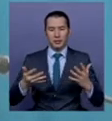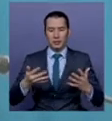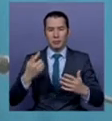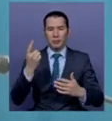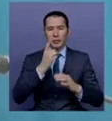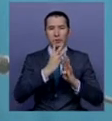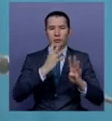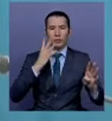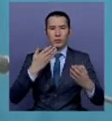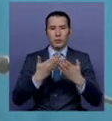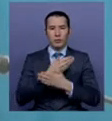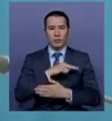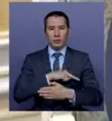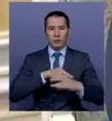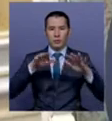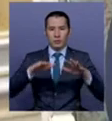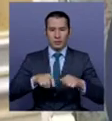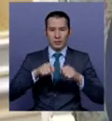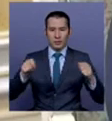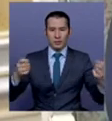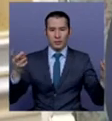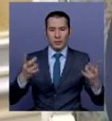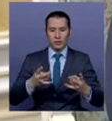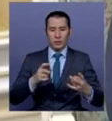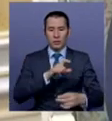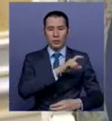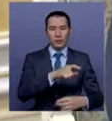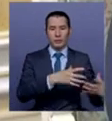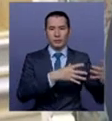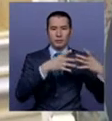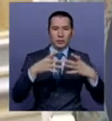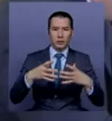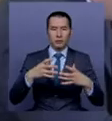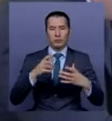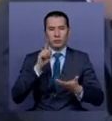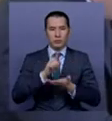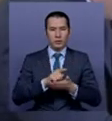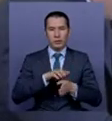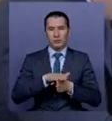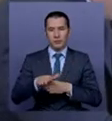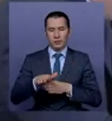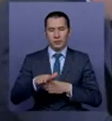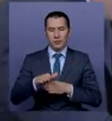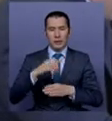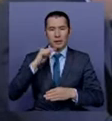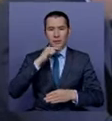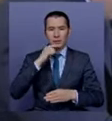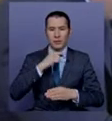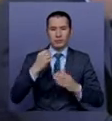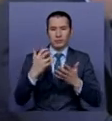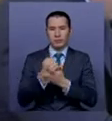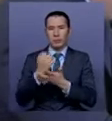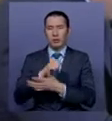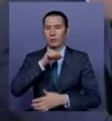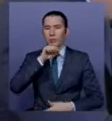алдымен жаңа жұмыс орындарын ашу қажет. Бұған жұмысшыларды барынша көптеп тарту керек. Үнемі экономикалық табыс